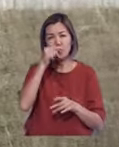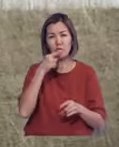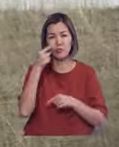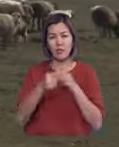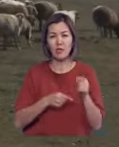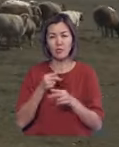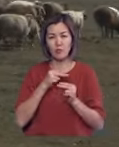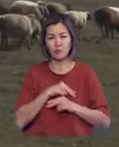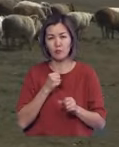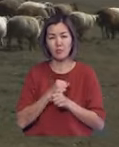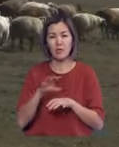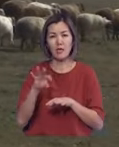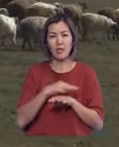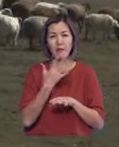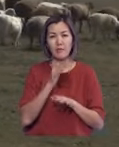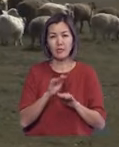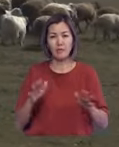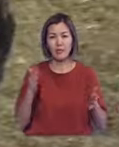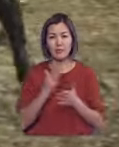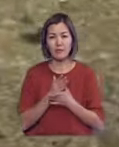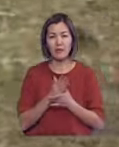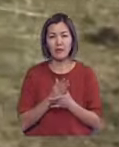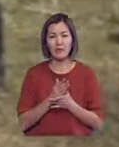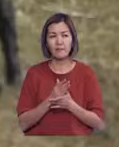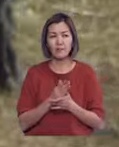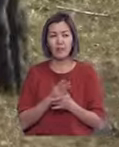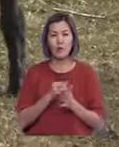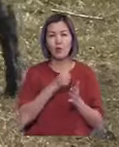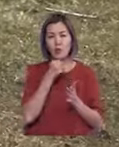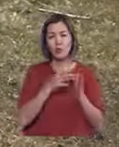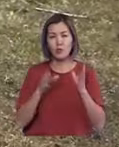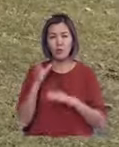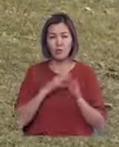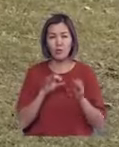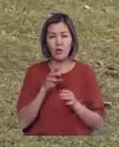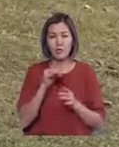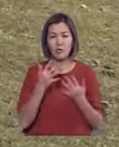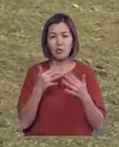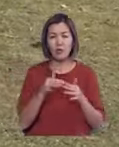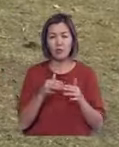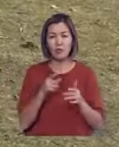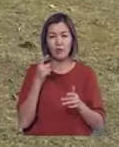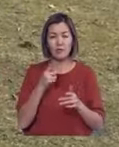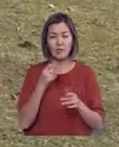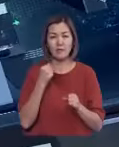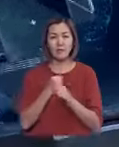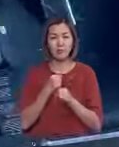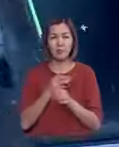келеді. Бүгінде жұбайы Гүлдөр екеуі 5 баланы тәрбиелеп отыр. Алды студент, өздері Ақтекше елді мекенінің маңайында шаруашылықты ұстап